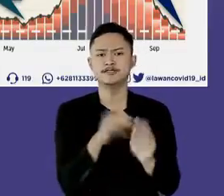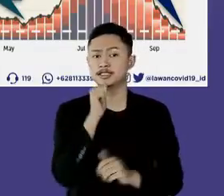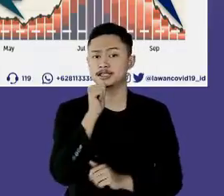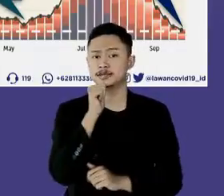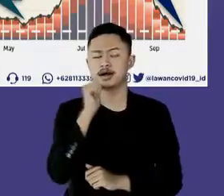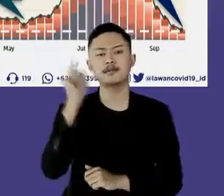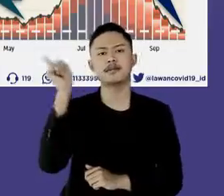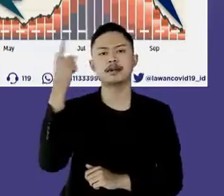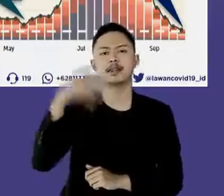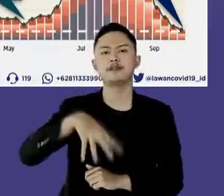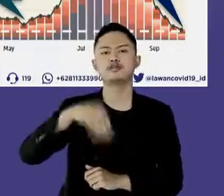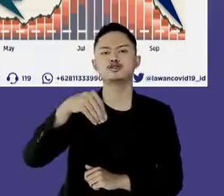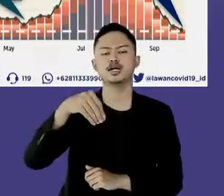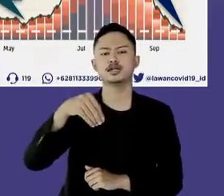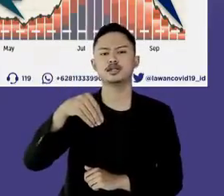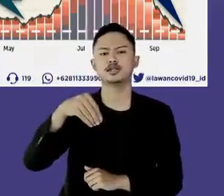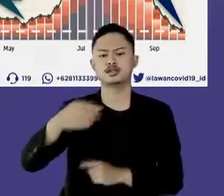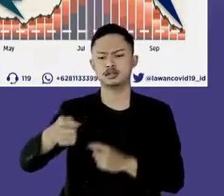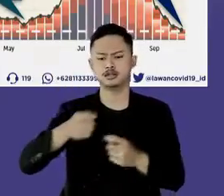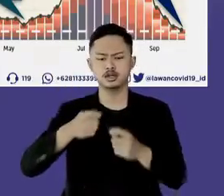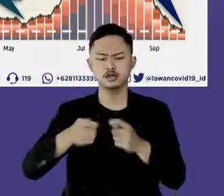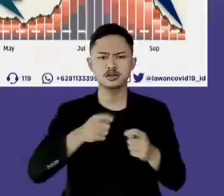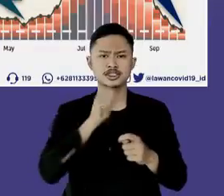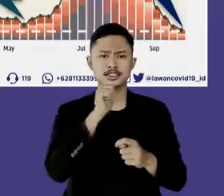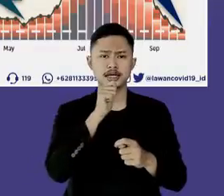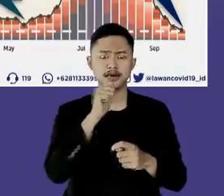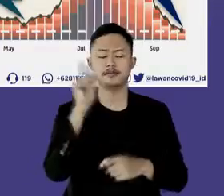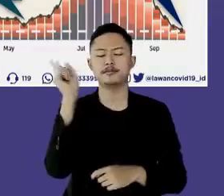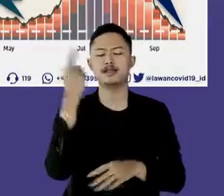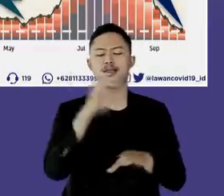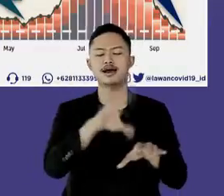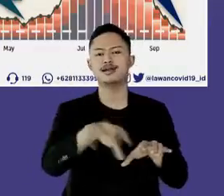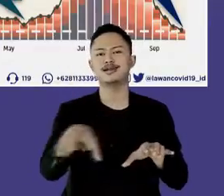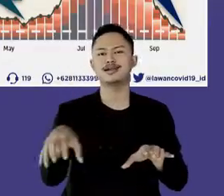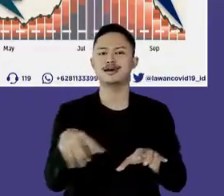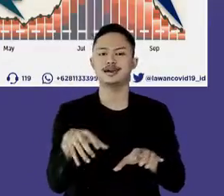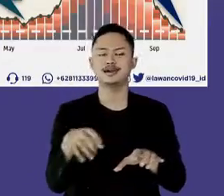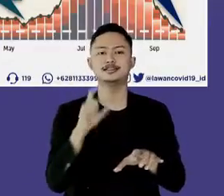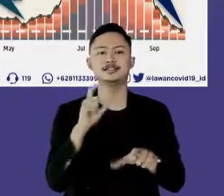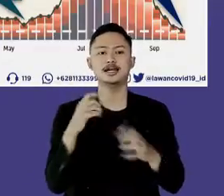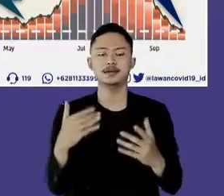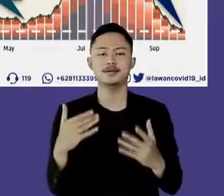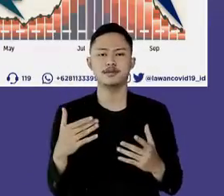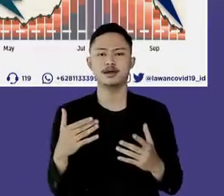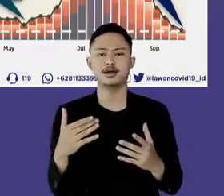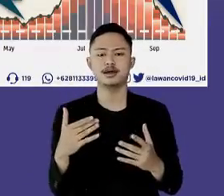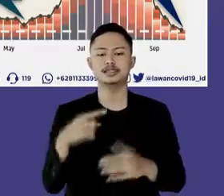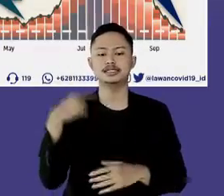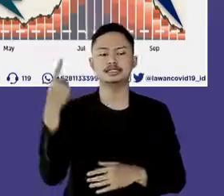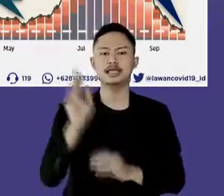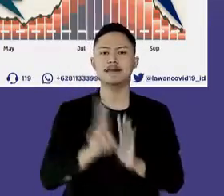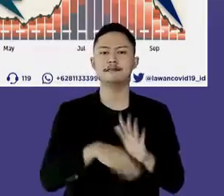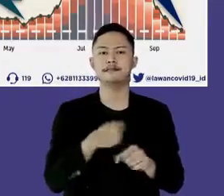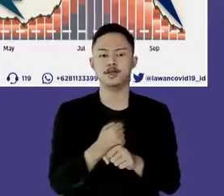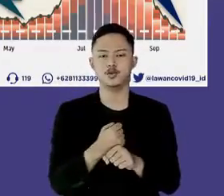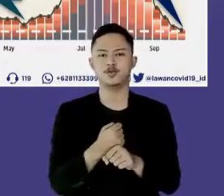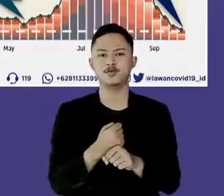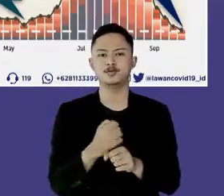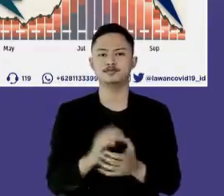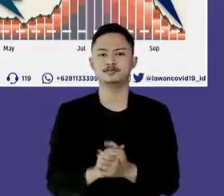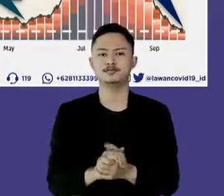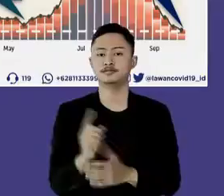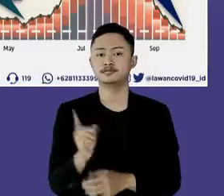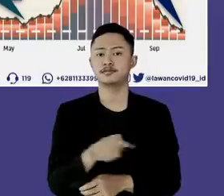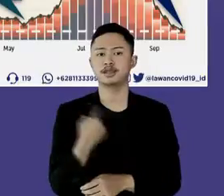pemerintah pusat yang berkoordinasi dengan pemerintah daerah melalui koordinasi rutin mingguan hingga saat ini Hai